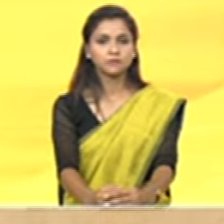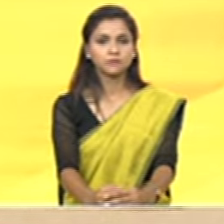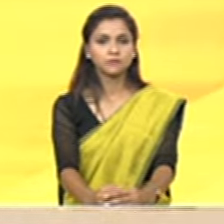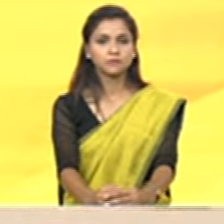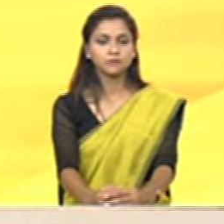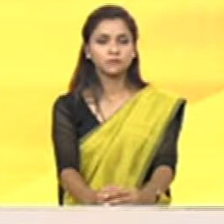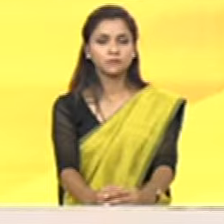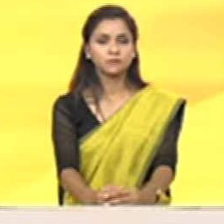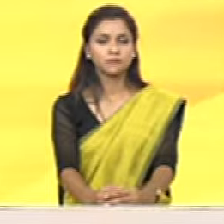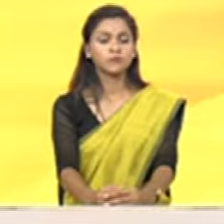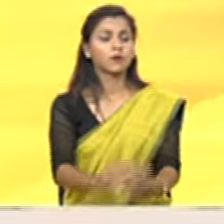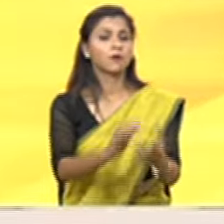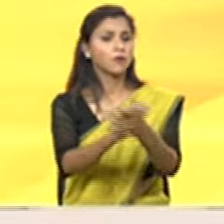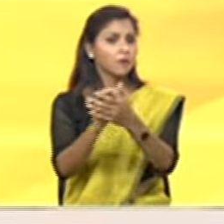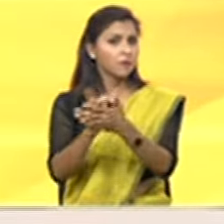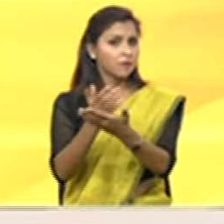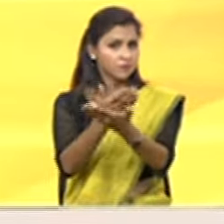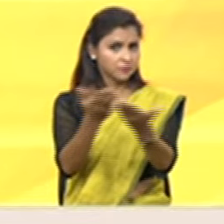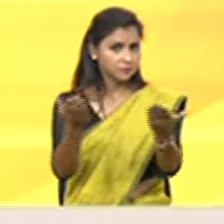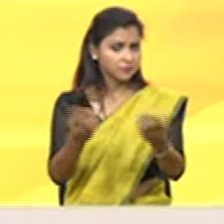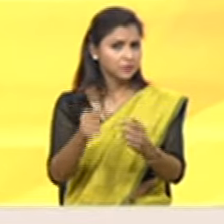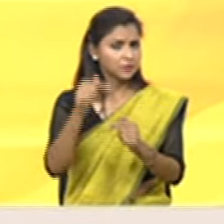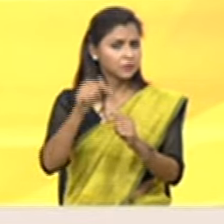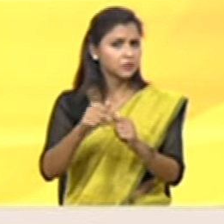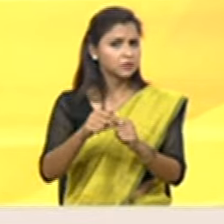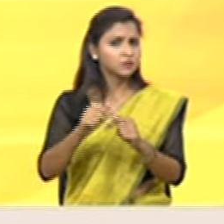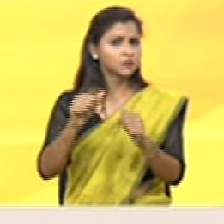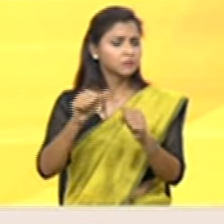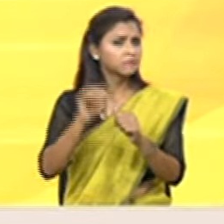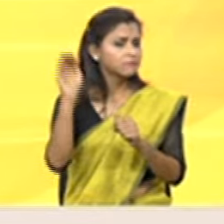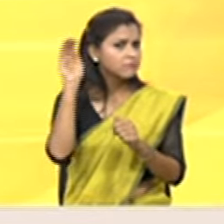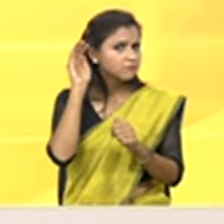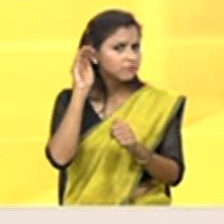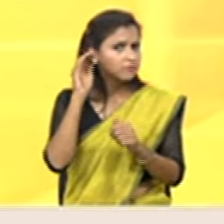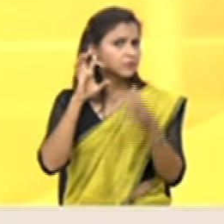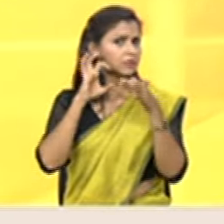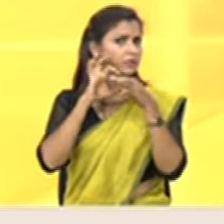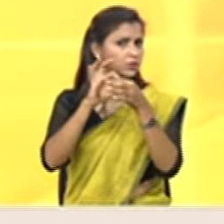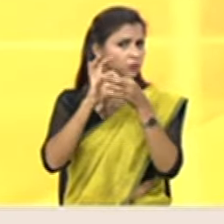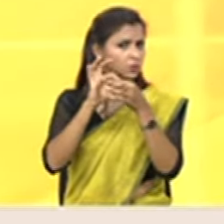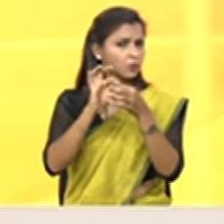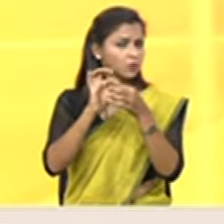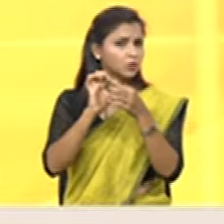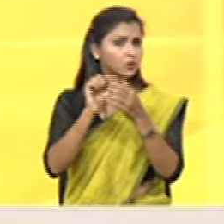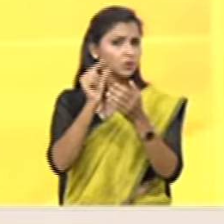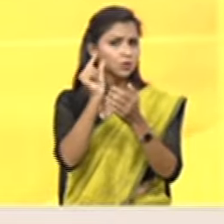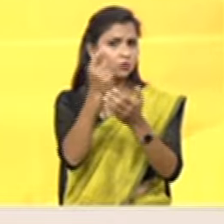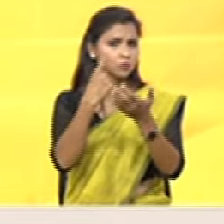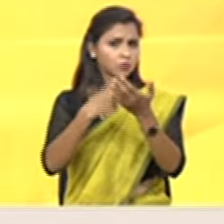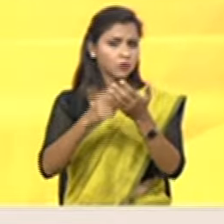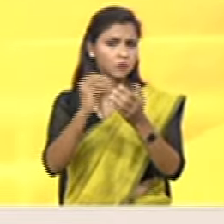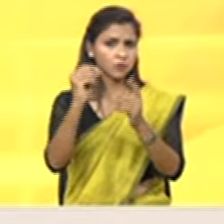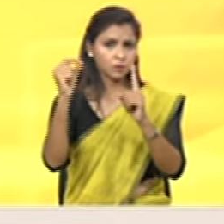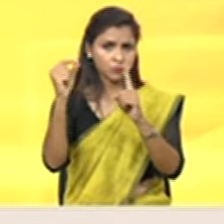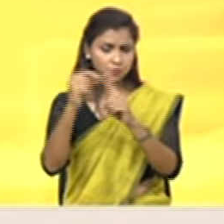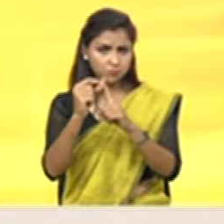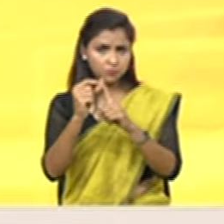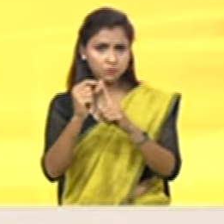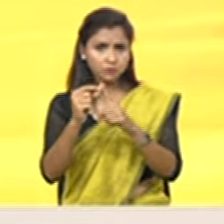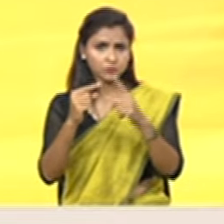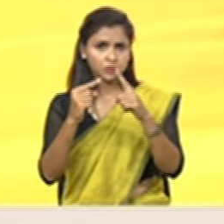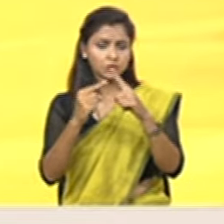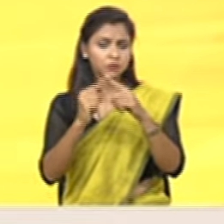लक्ष्मा साथियों इस ऑडियो का संबंध यूरोप के एक देश लिथु एनिया से